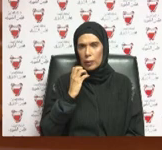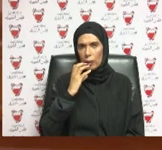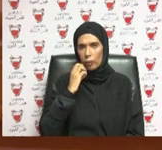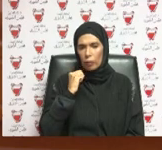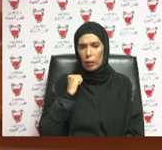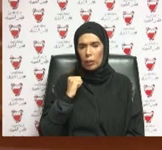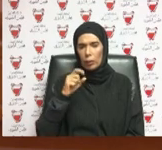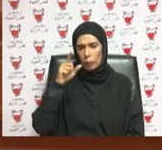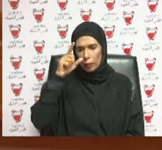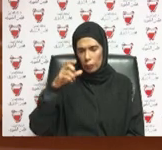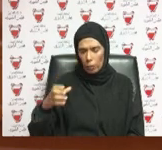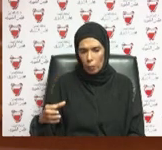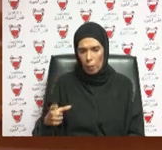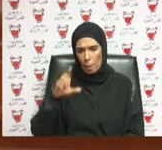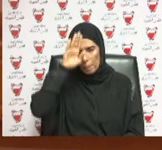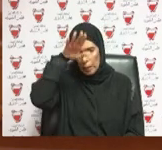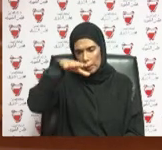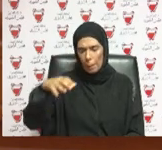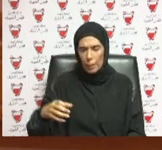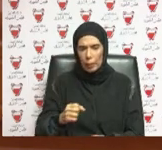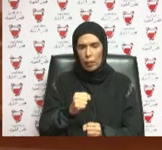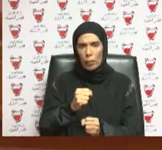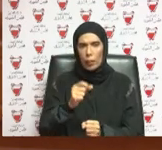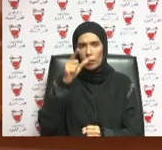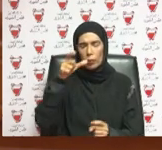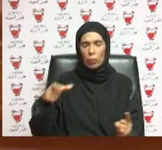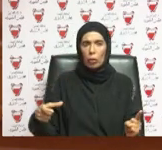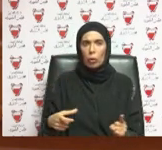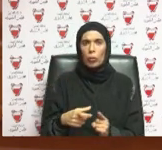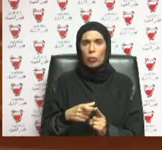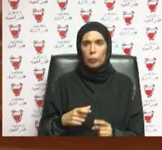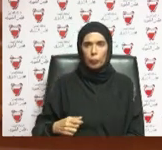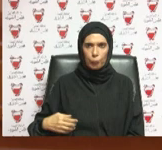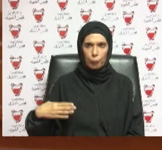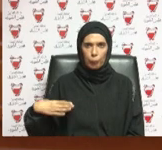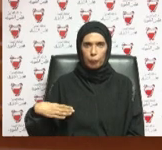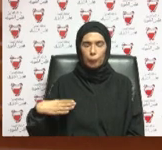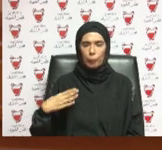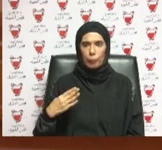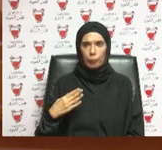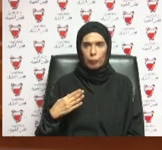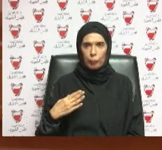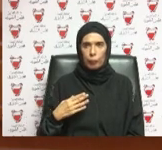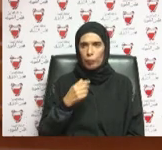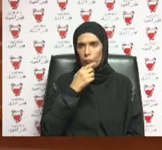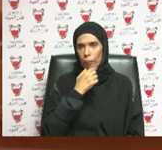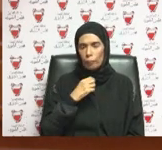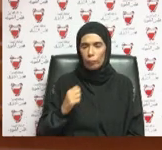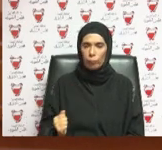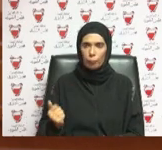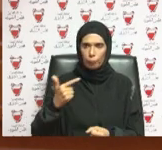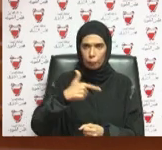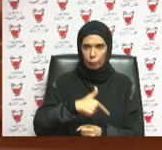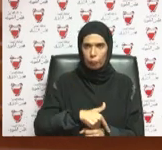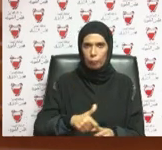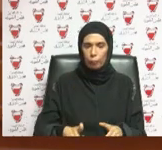آل خليفة عاهل البلاد المفدى حفظه الله ورعاه، وإلى صاحب السمو الملكي الأمير سلمان بن حمد آل خليفة